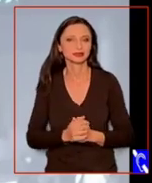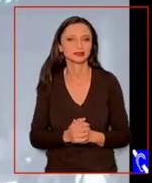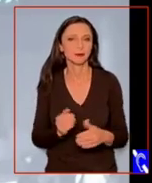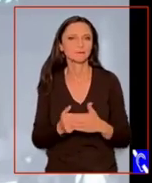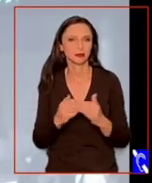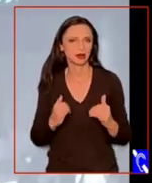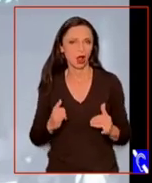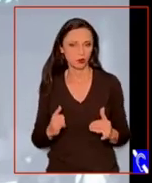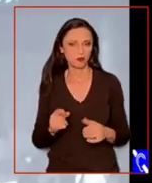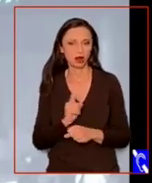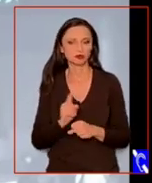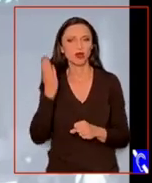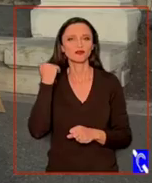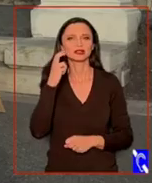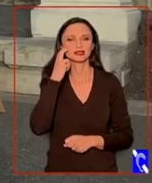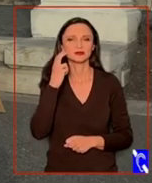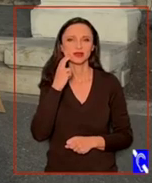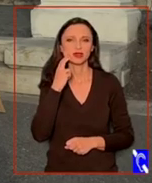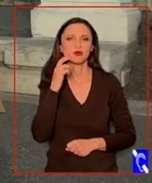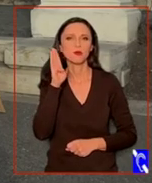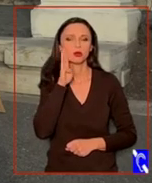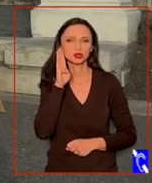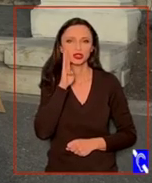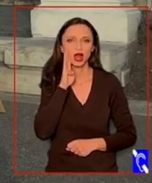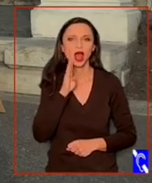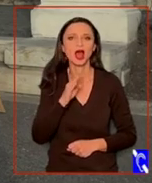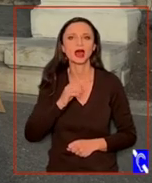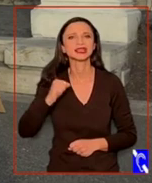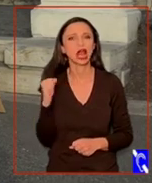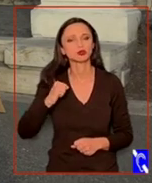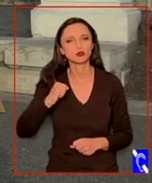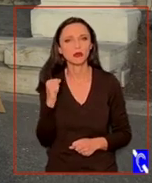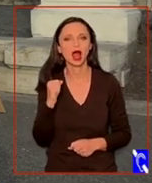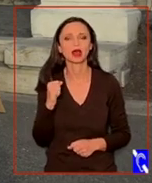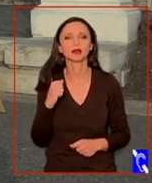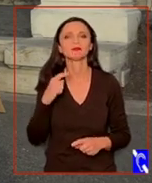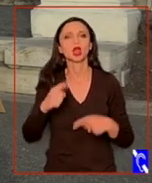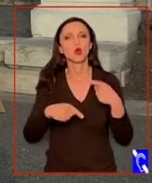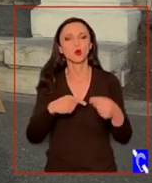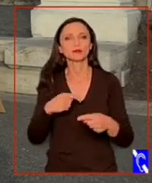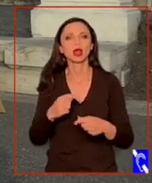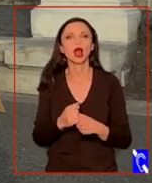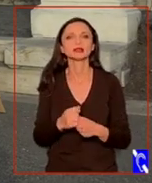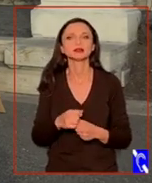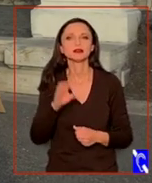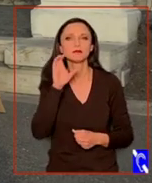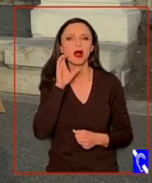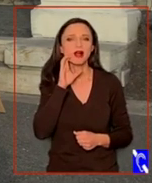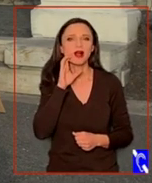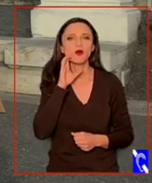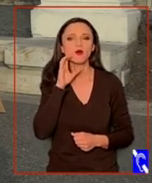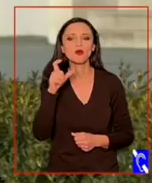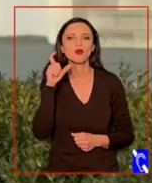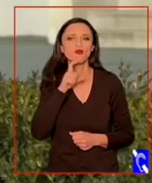dizabilități. Până acum, lucrările au fost la Sibiu, la Botoșani, la Satu Mare și urmează să meargă la Bacău,